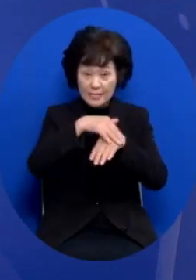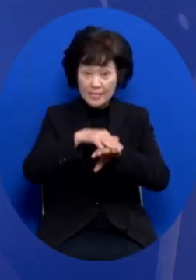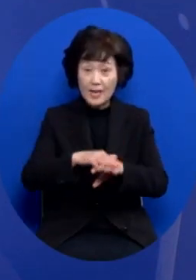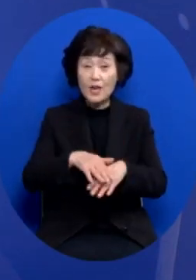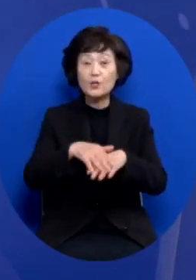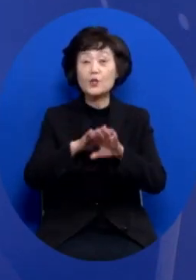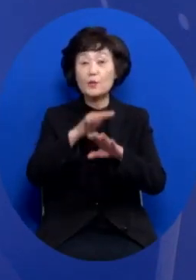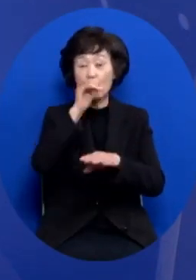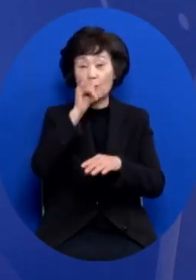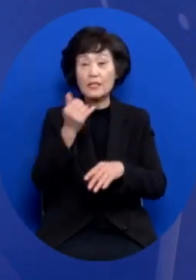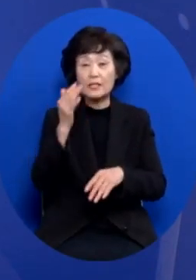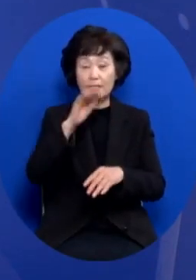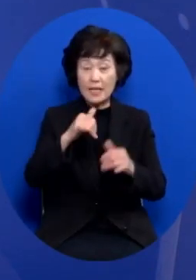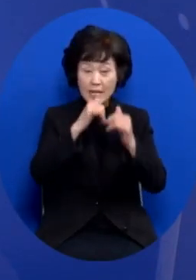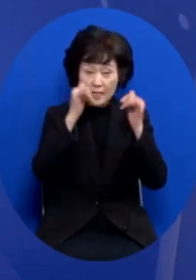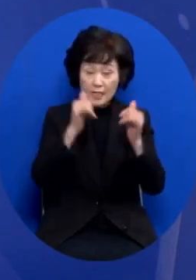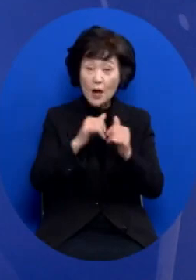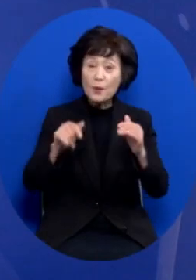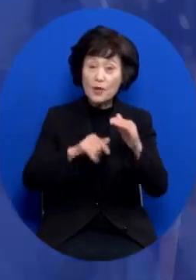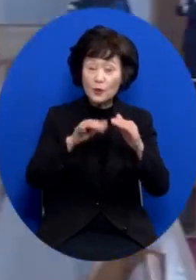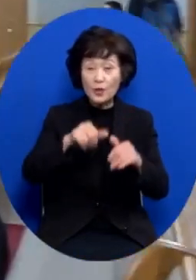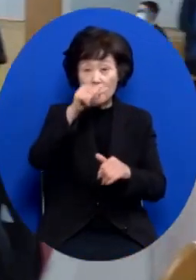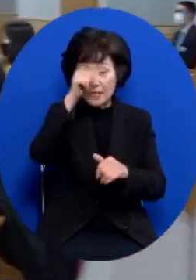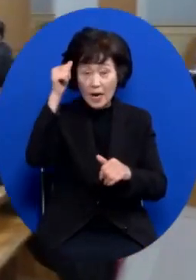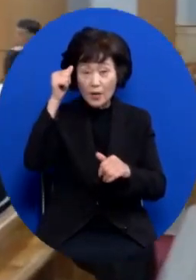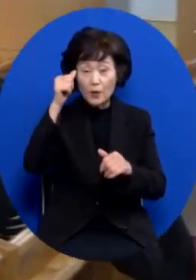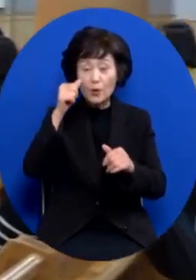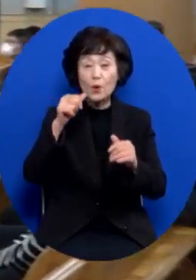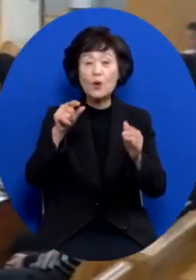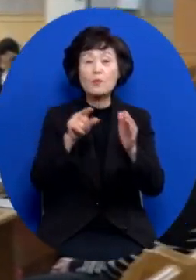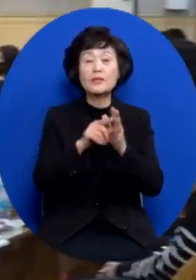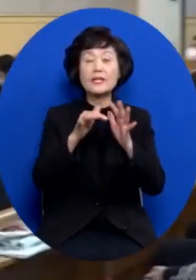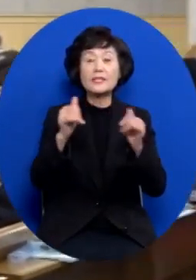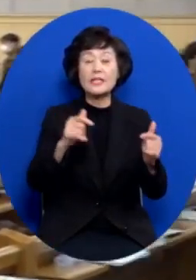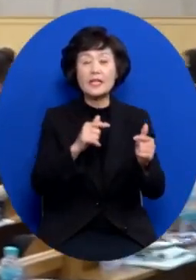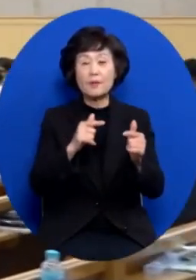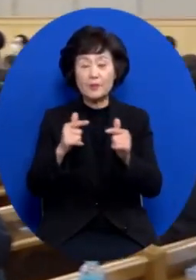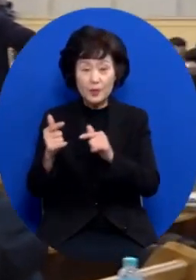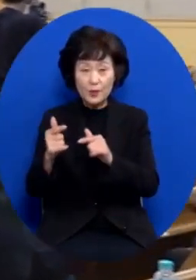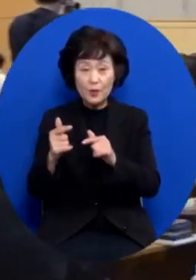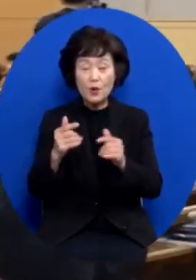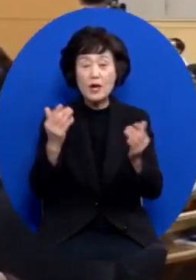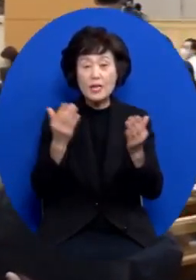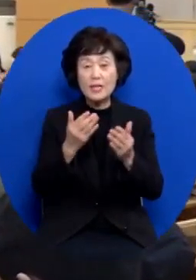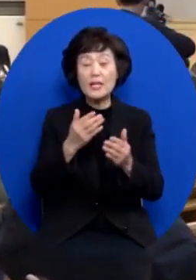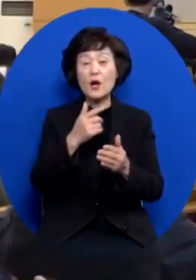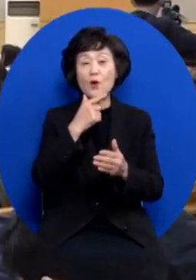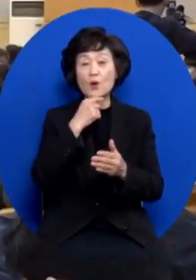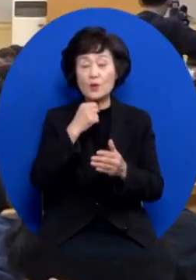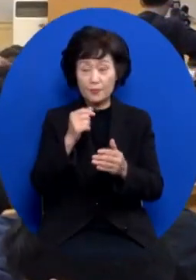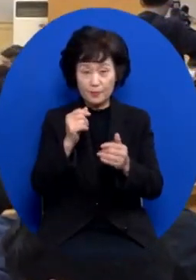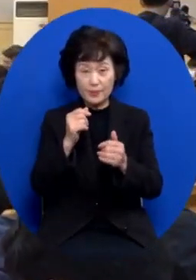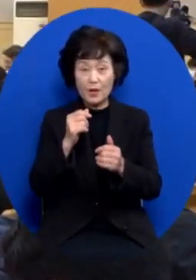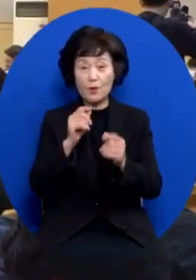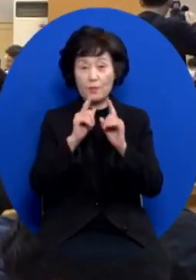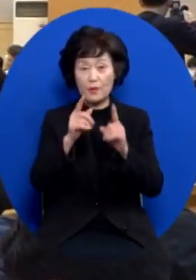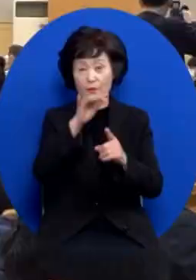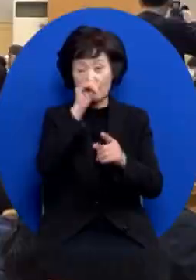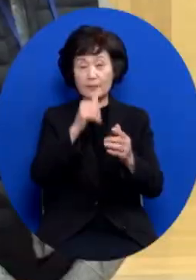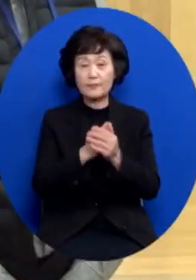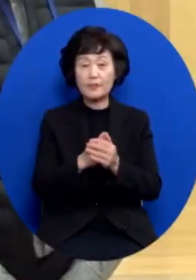안에서의 신앙을 넘어서 사회에서도 장로교 교인으로 당당하게 목소리를내는 양적 질적 성숙을 도모하겠다는